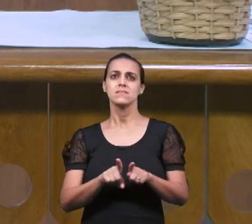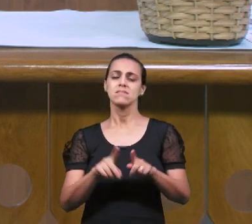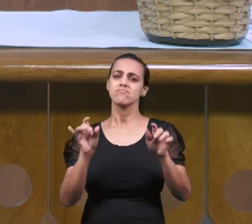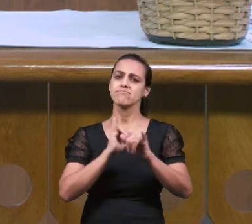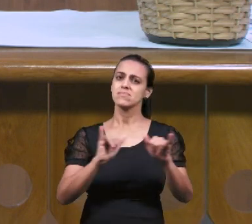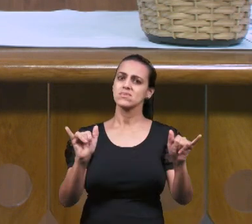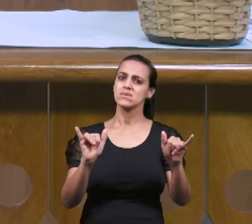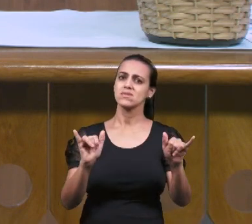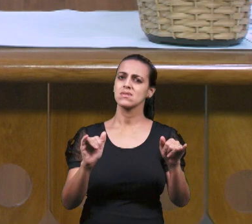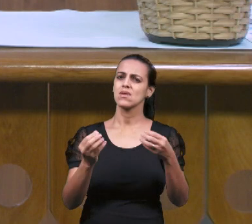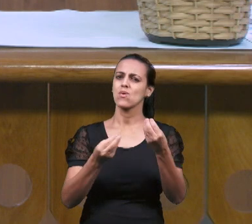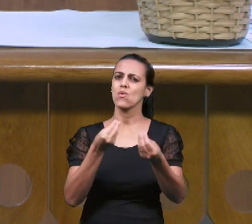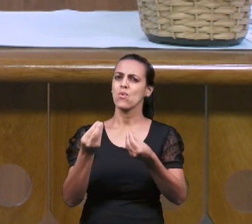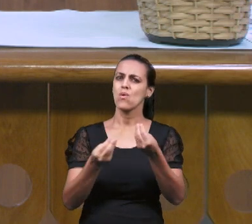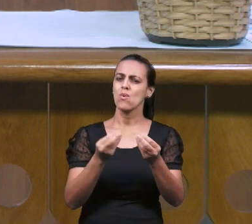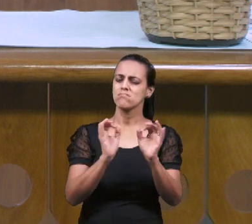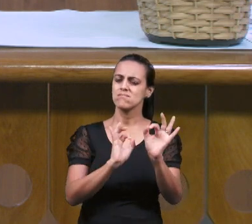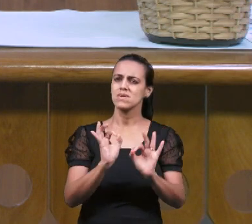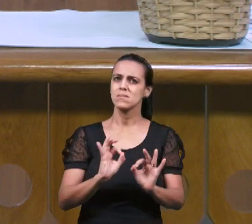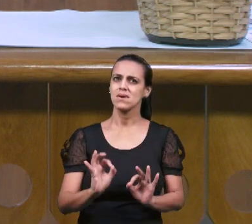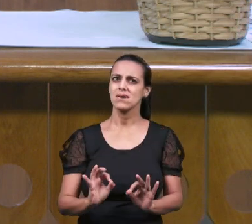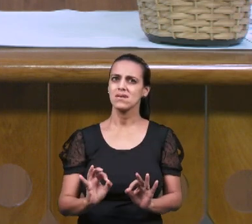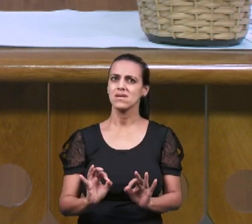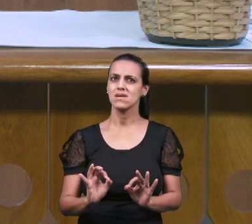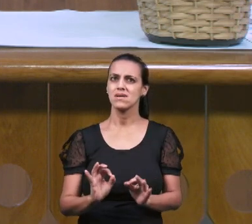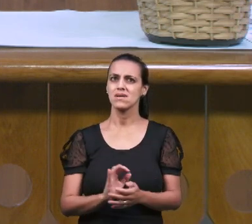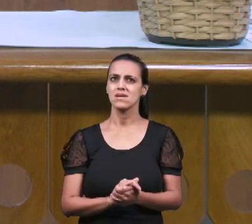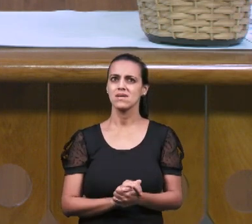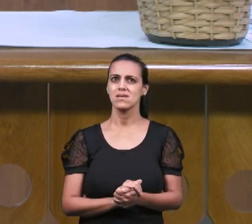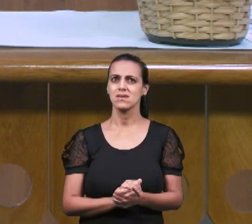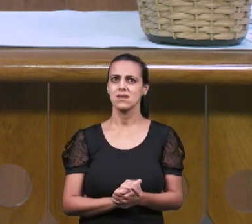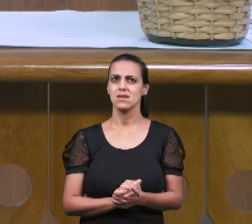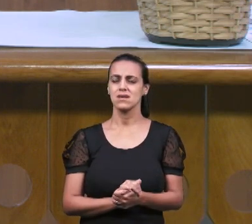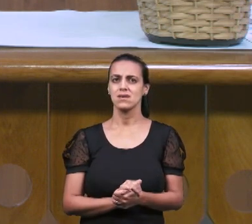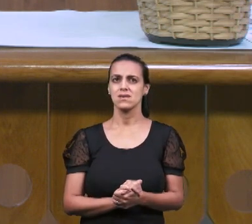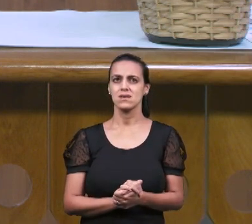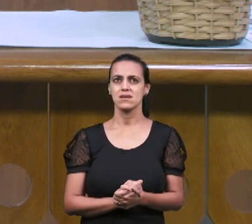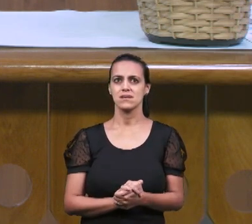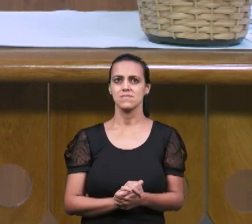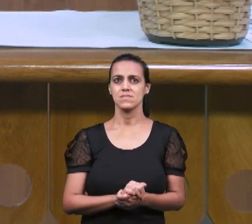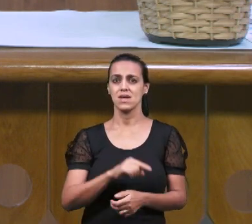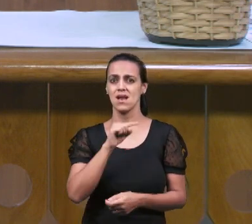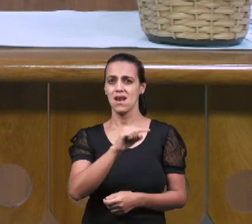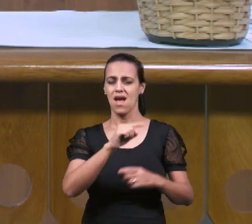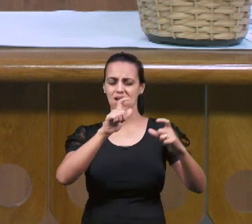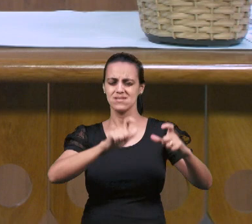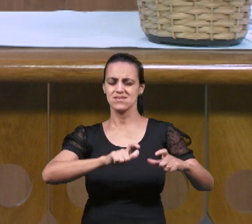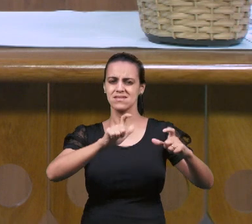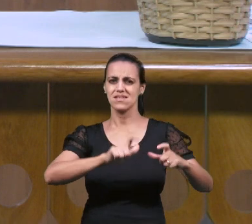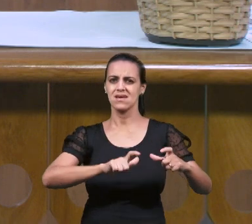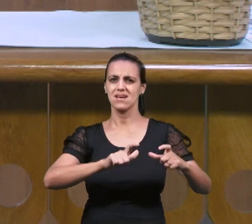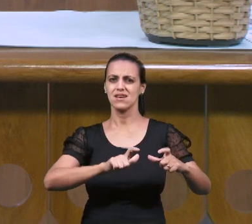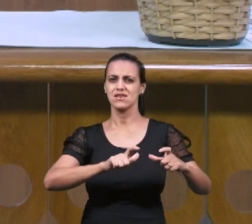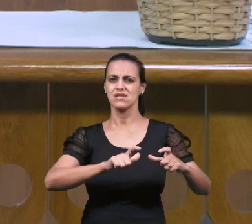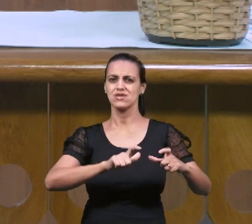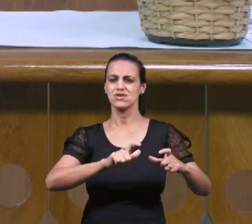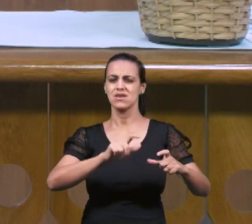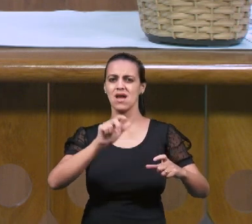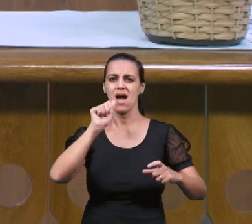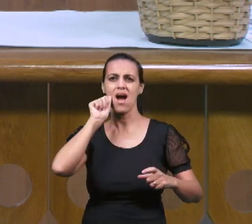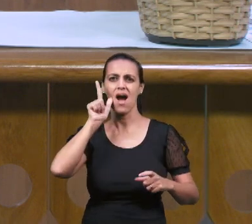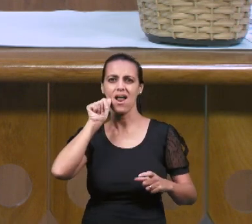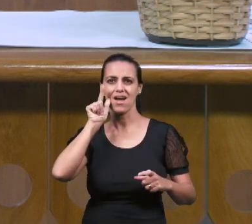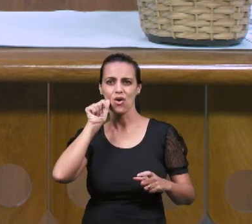Et Palmeiras dos Índios complète son content, l'œuvre dans cette région. Nous finissons cette